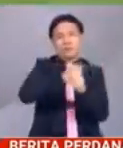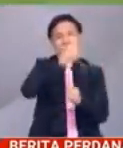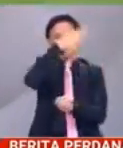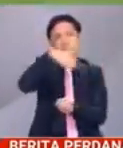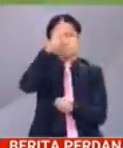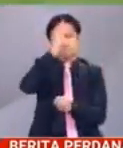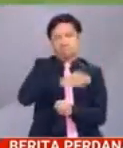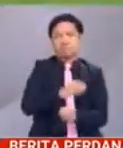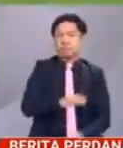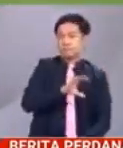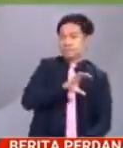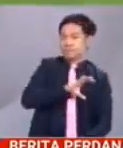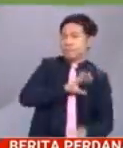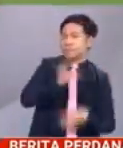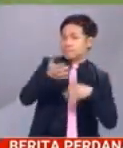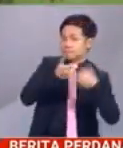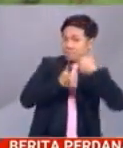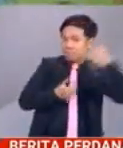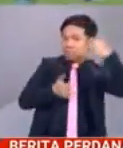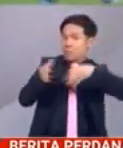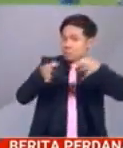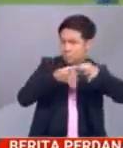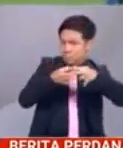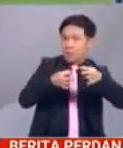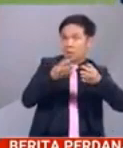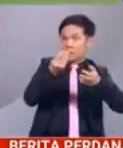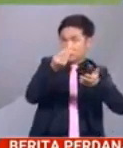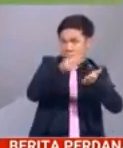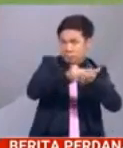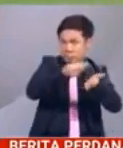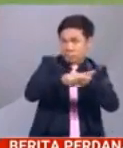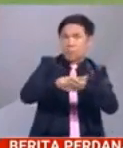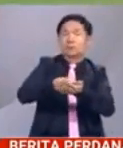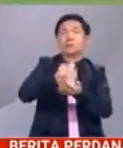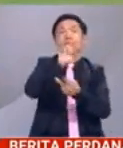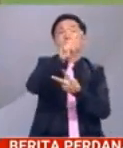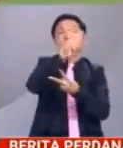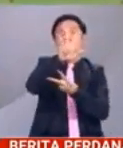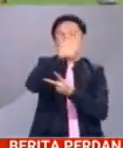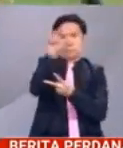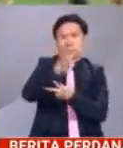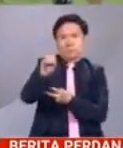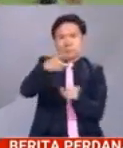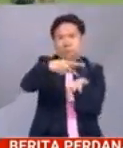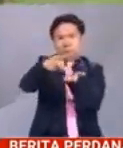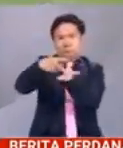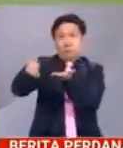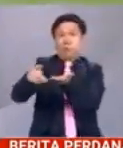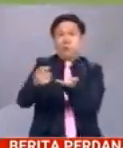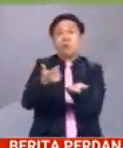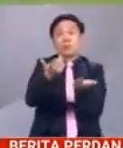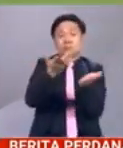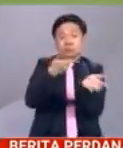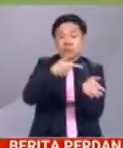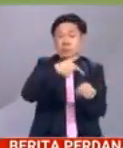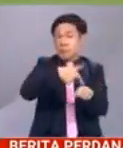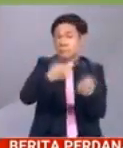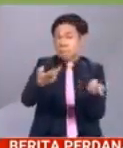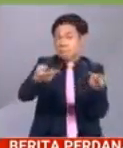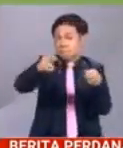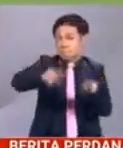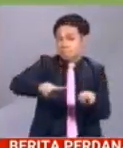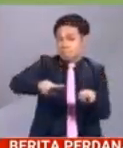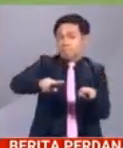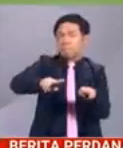yuk Eh berkata benar m akan membayar pampasan minimum sebanyak 25 peratus daripada Baki kontrak pemain serta